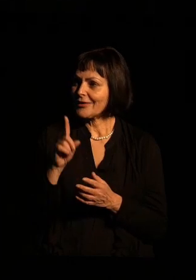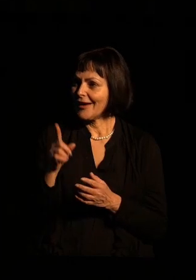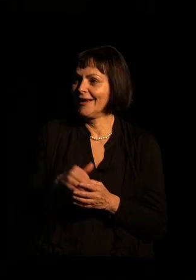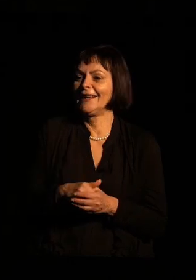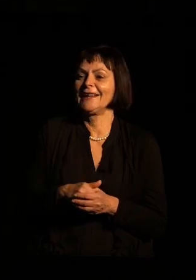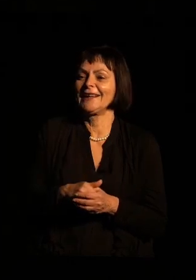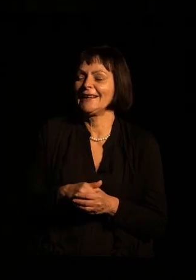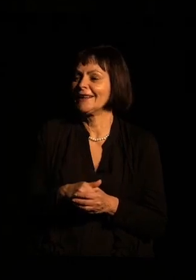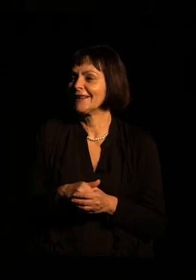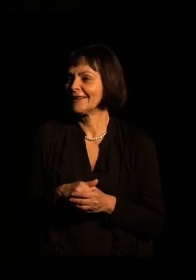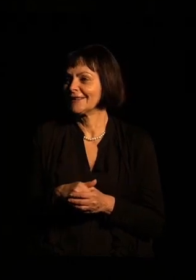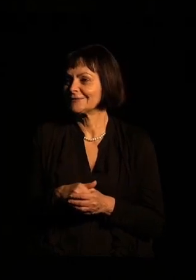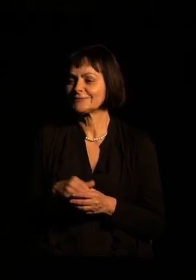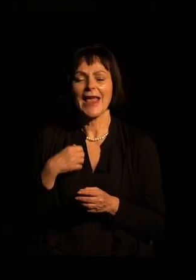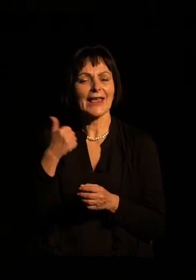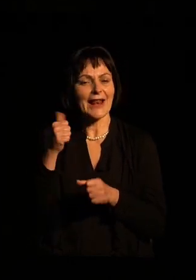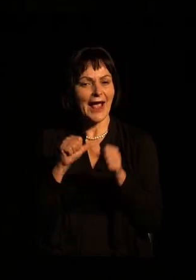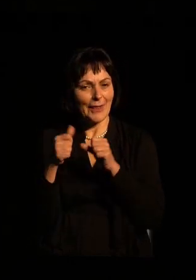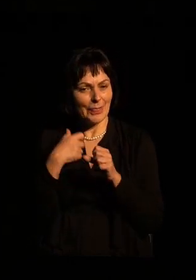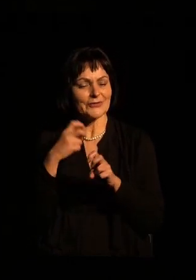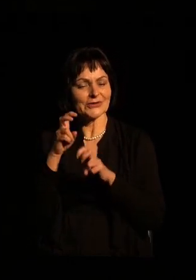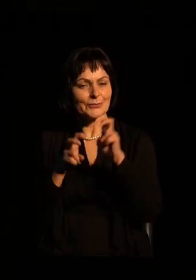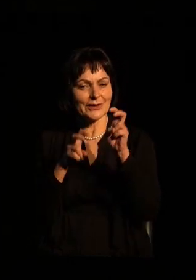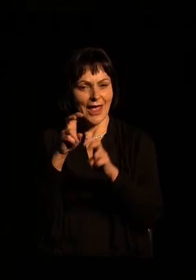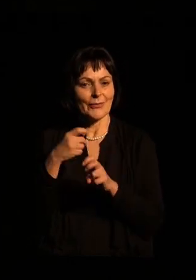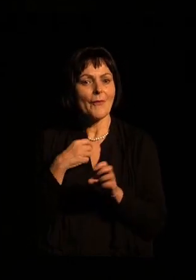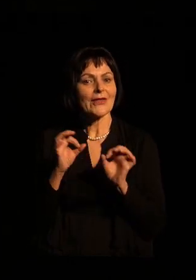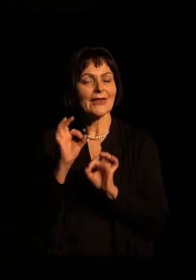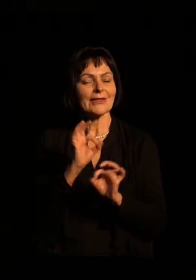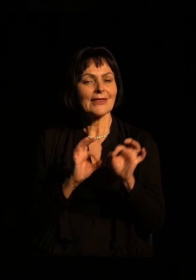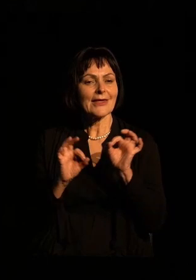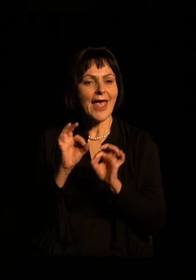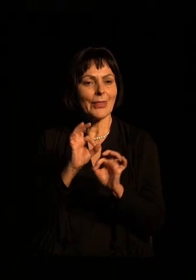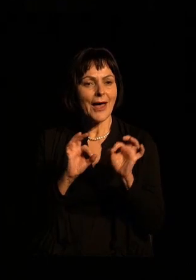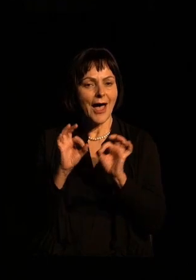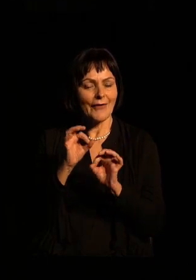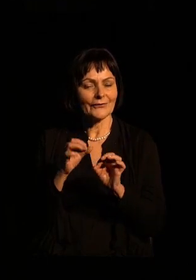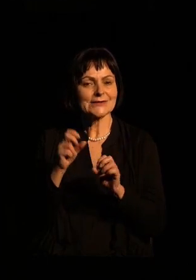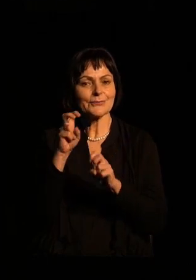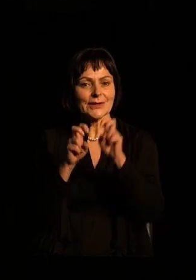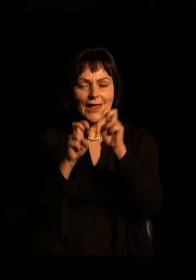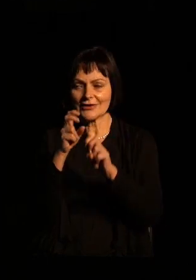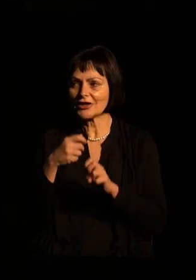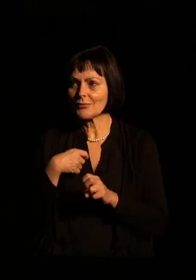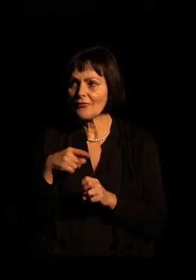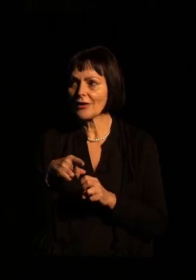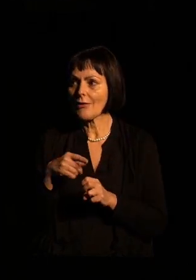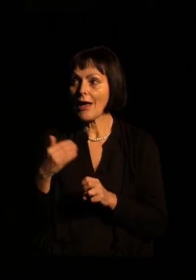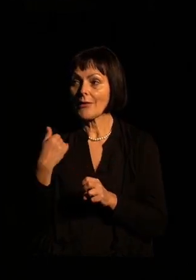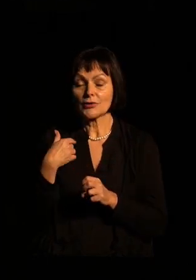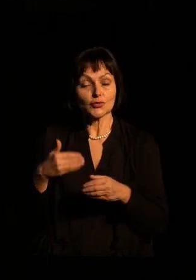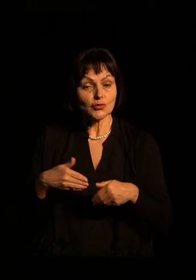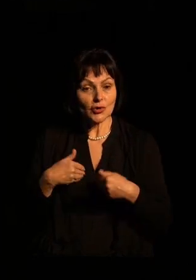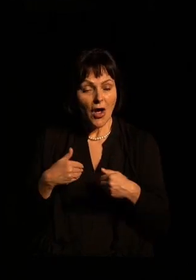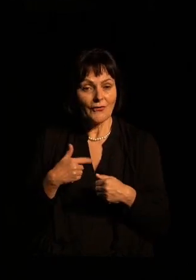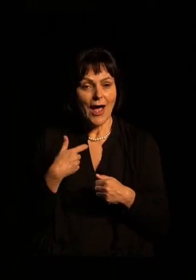ale... No tak, ja się parę lat wcześniej zacząłem wspinać, rzeczywiście taka dieta, typowa dieta wspinacza wówczas nie była zbyt, znaczy ona była może zdrowa,